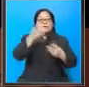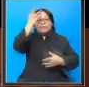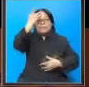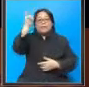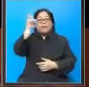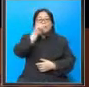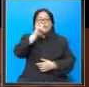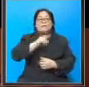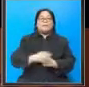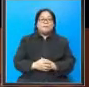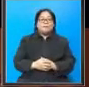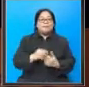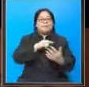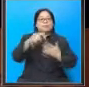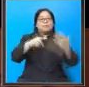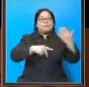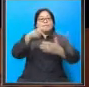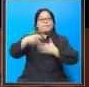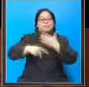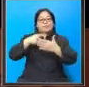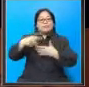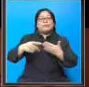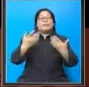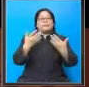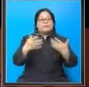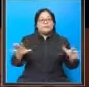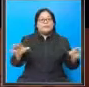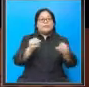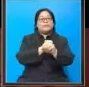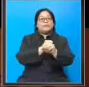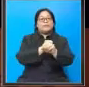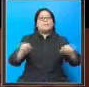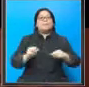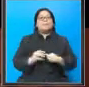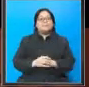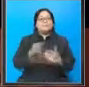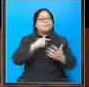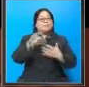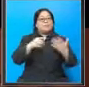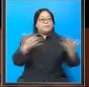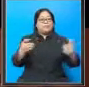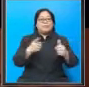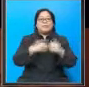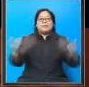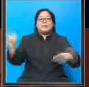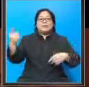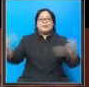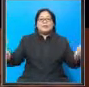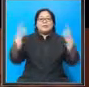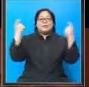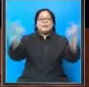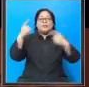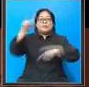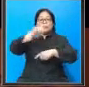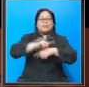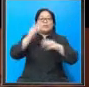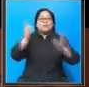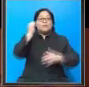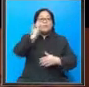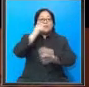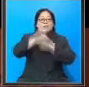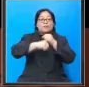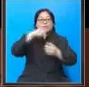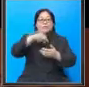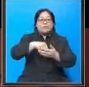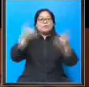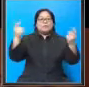juga penyakit kronik diantara program yang disediakan telah dilaksanakan diantaranya ialah sambutan hari warga emas pada tahun ini